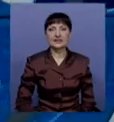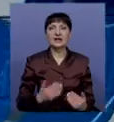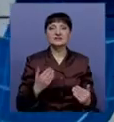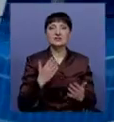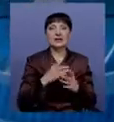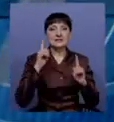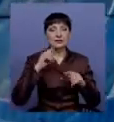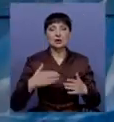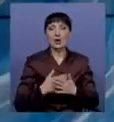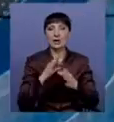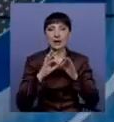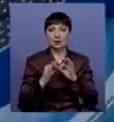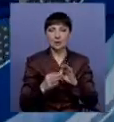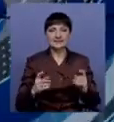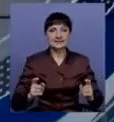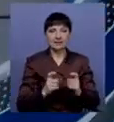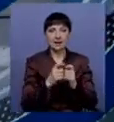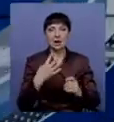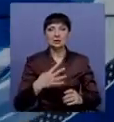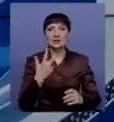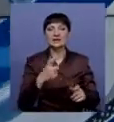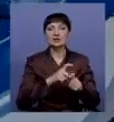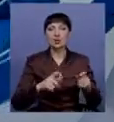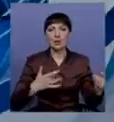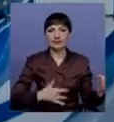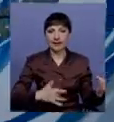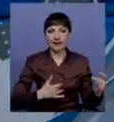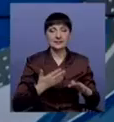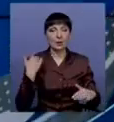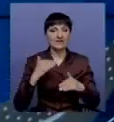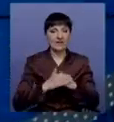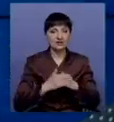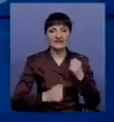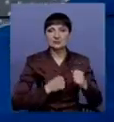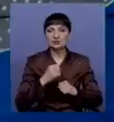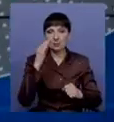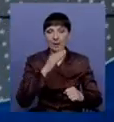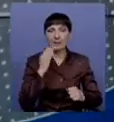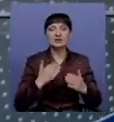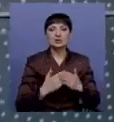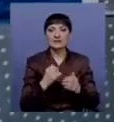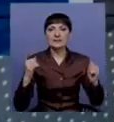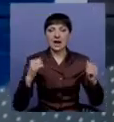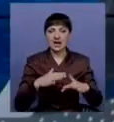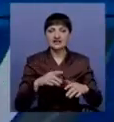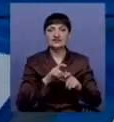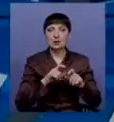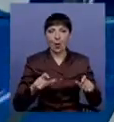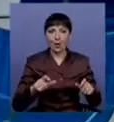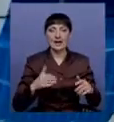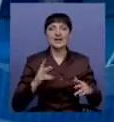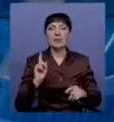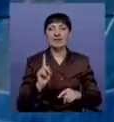Сегодня стали известны новые подробности скандала в 43-й школе Тараза. Накануне вечером возмущенные родители снова собрались в учебном заведении